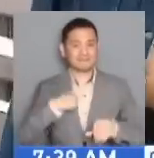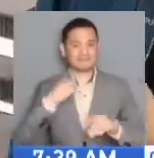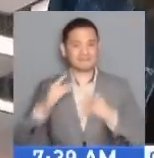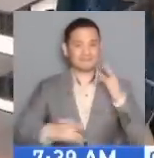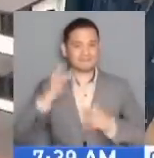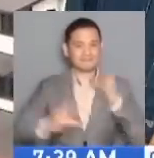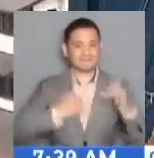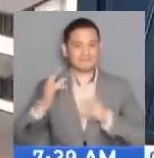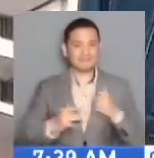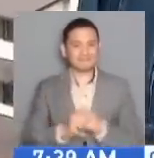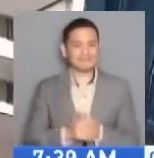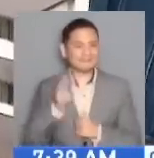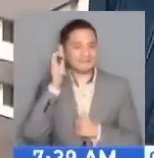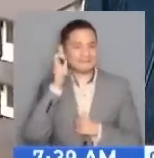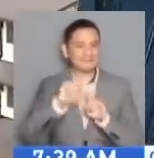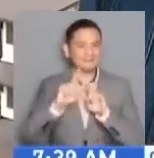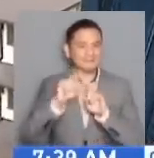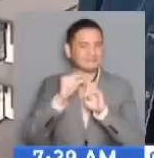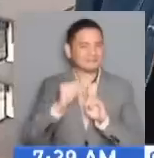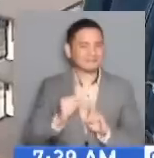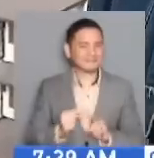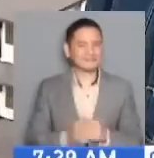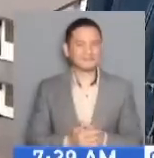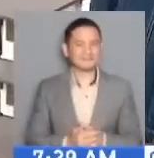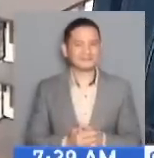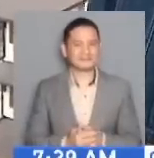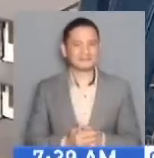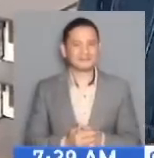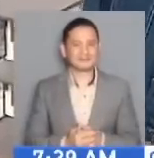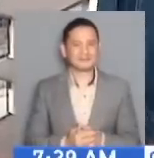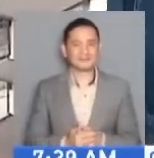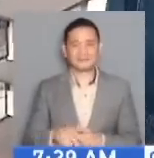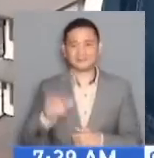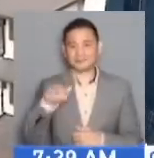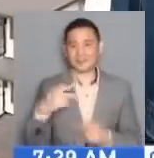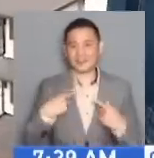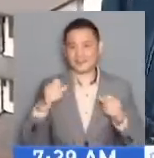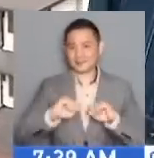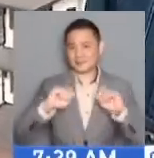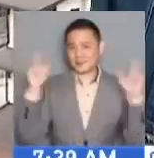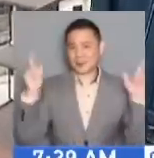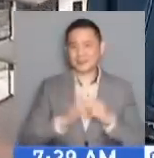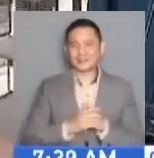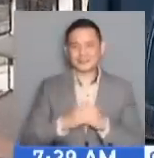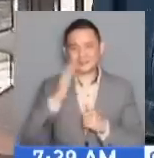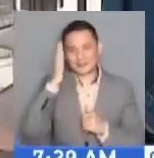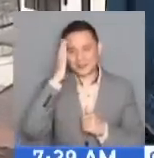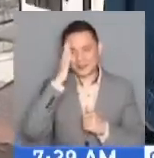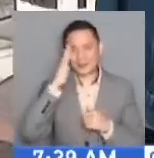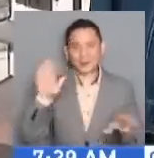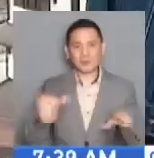Indonesia. Of course, dubbing lang po yun. But anyway, mga kapuso, may surprise bridal shower daw para kay Glyza de Castro para sa